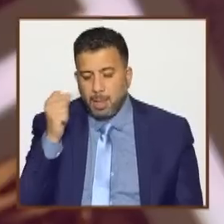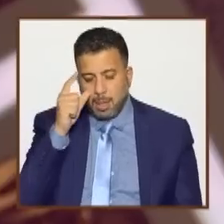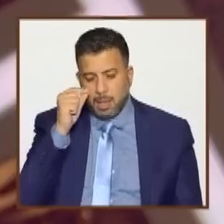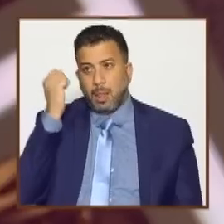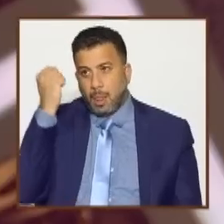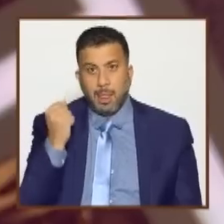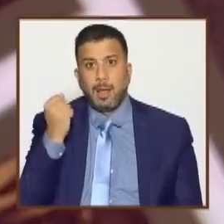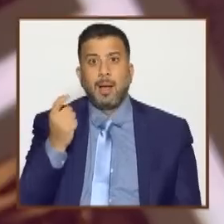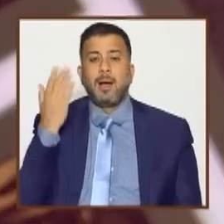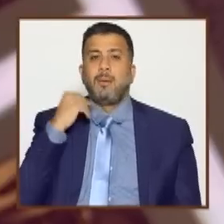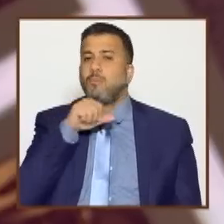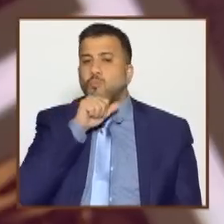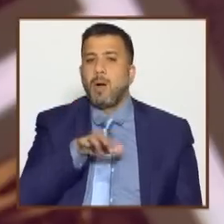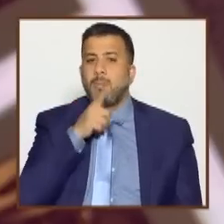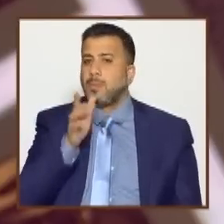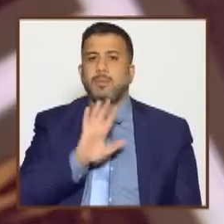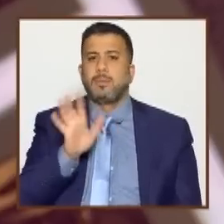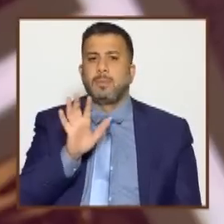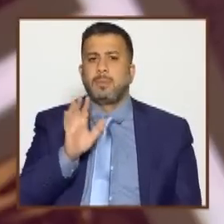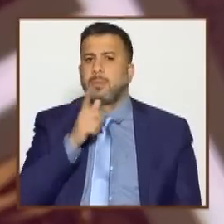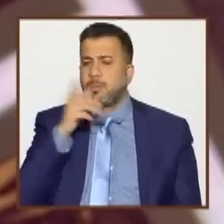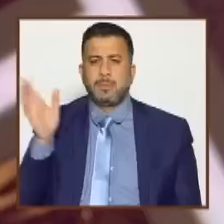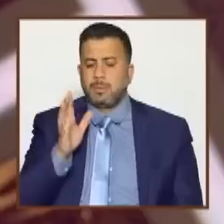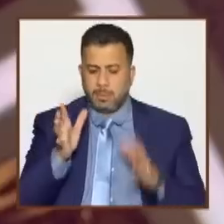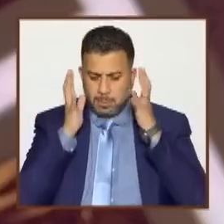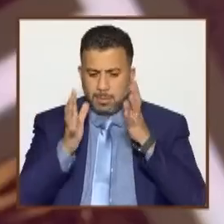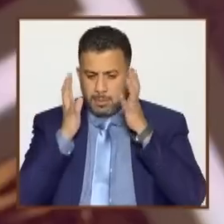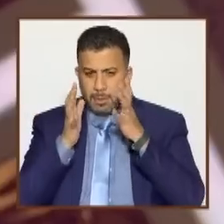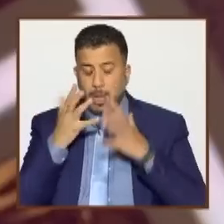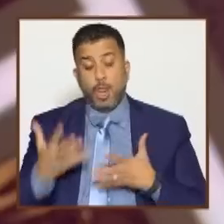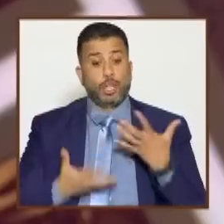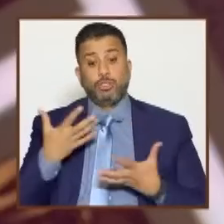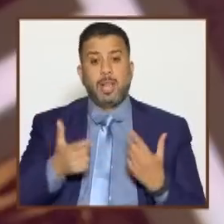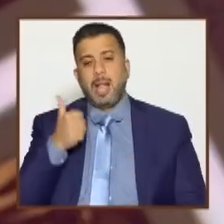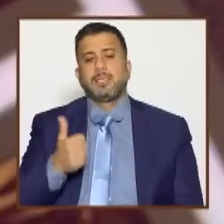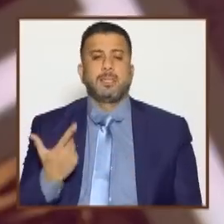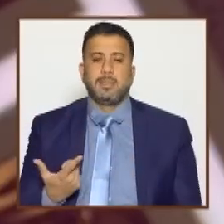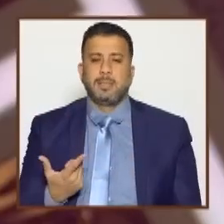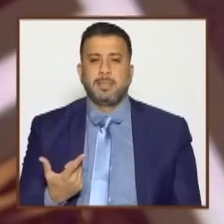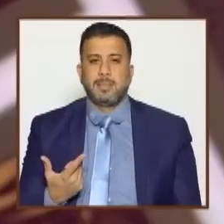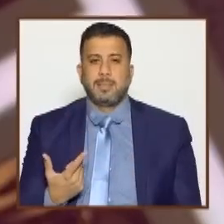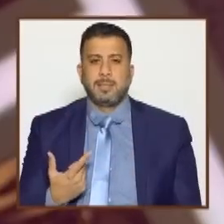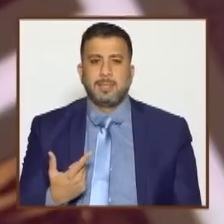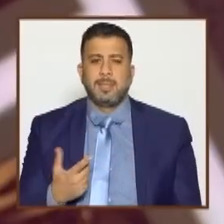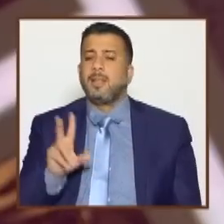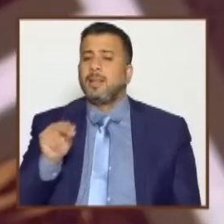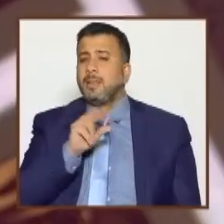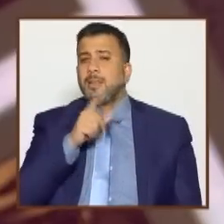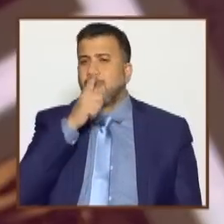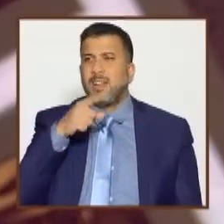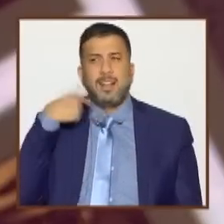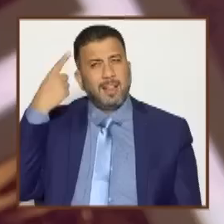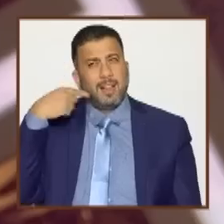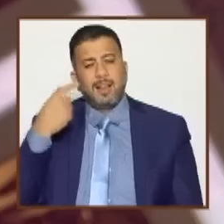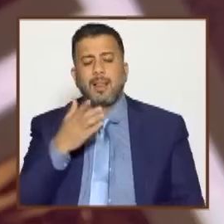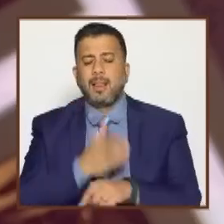نعست وفترت في الصلاة، فنهى قال حلوا ليصلي أحدكم نشاطه. فلا تجعلي من هذه الأشياء الطارئة